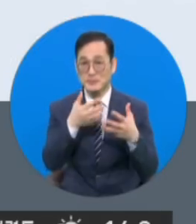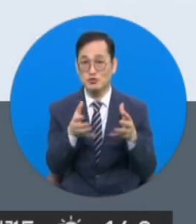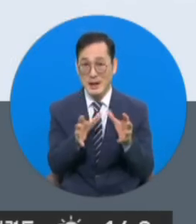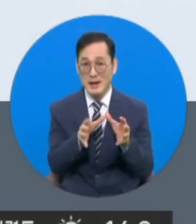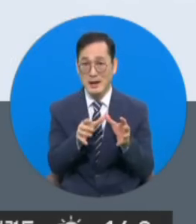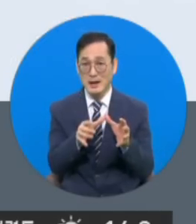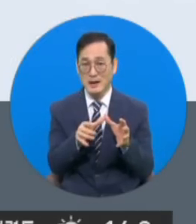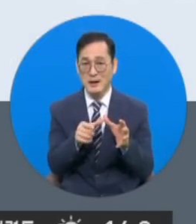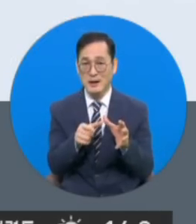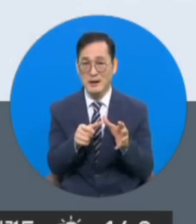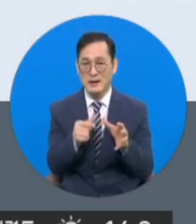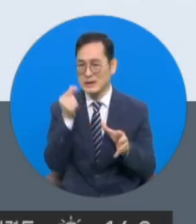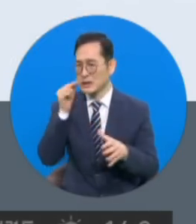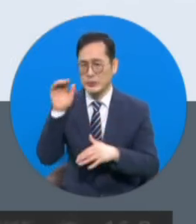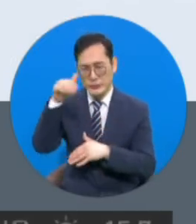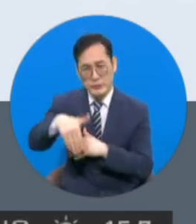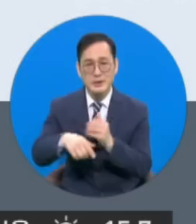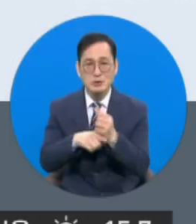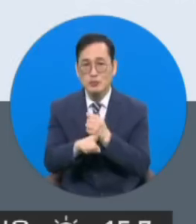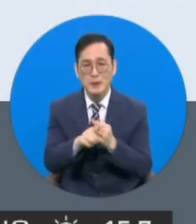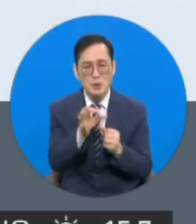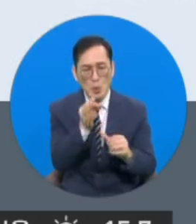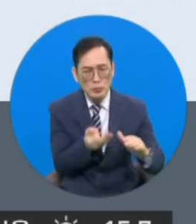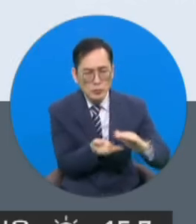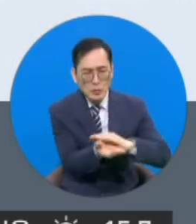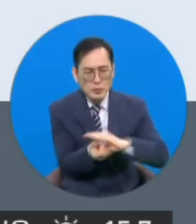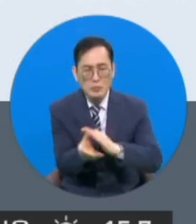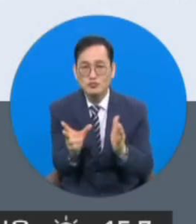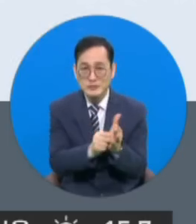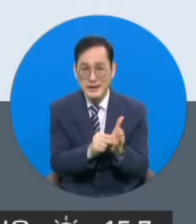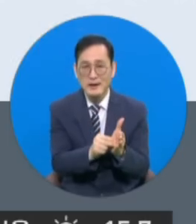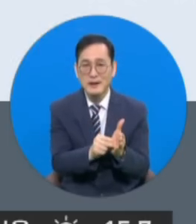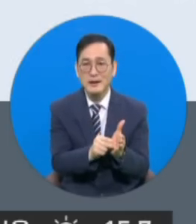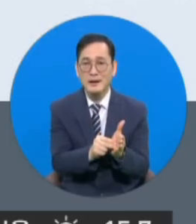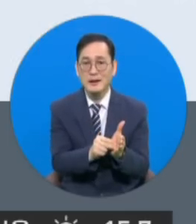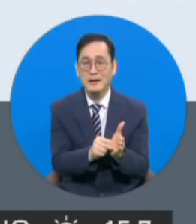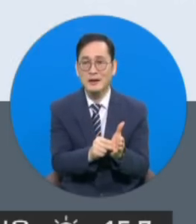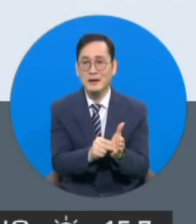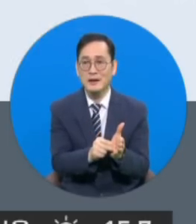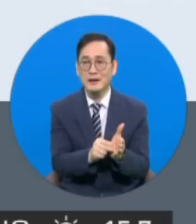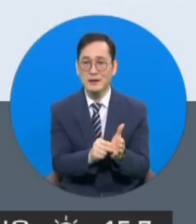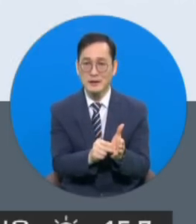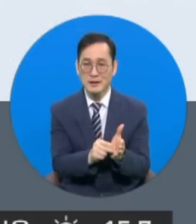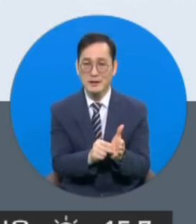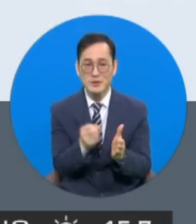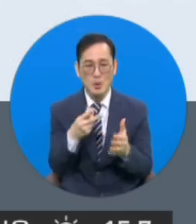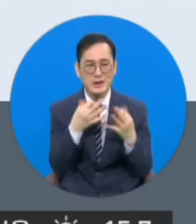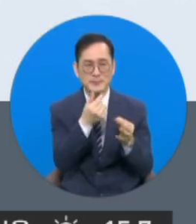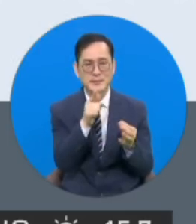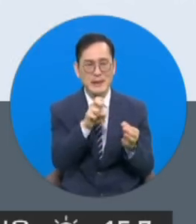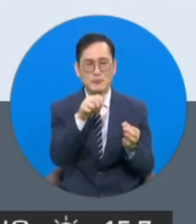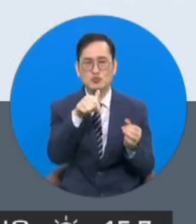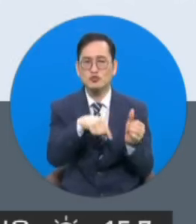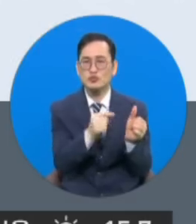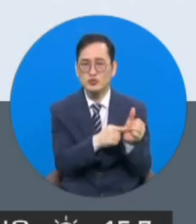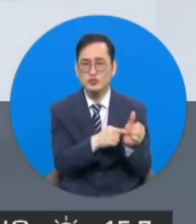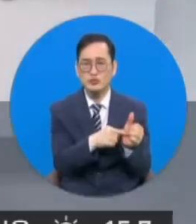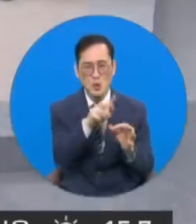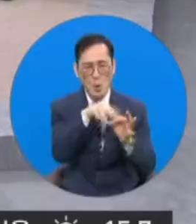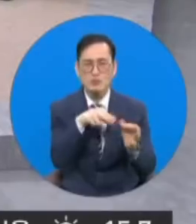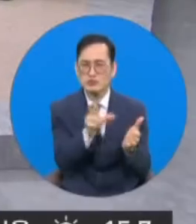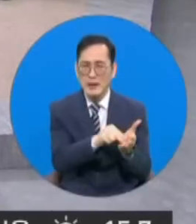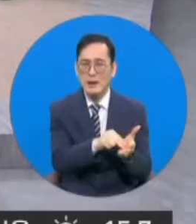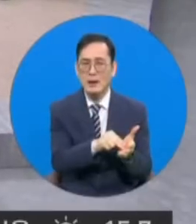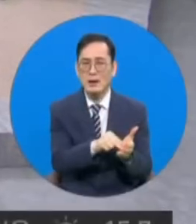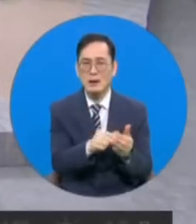아무래도 돈 봉투 의혹 뭐 이번 주에 발표될 여론조사 결과도 좀 봐야겠지만 김남국 의원 논란 등등 때문인가요